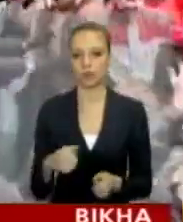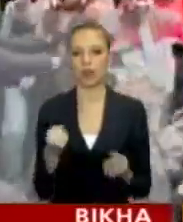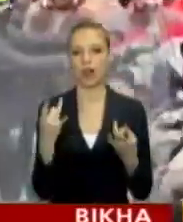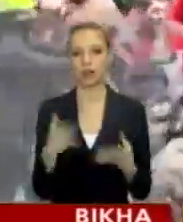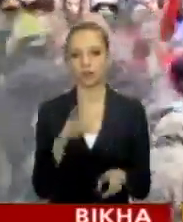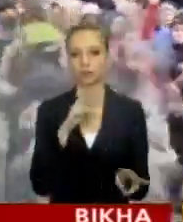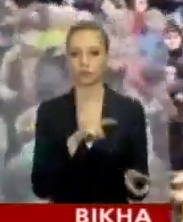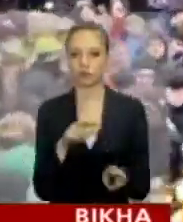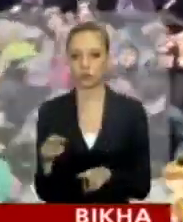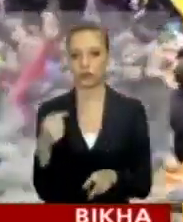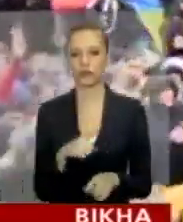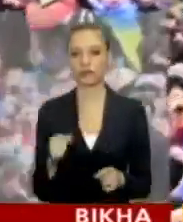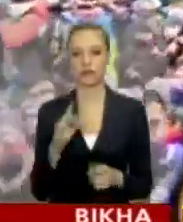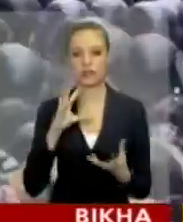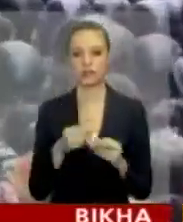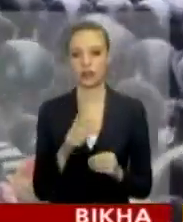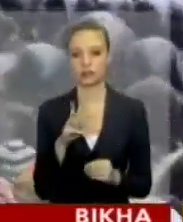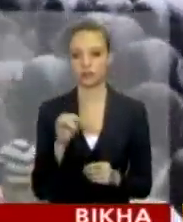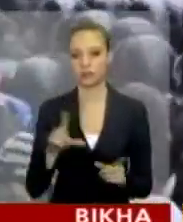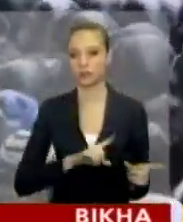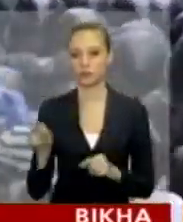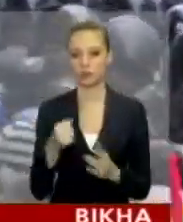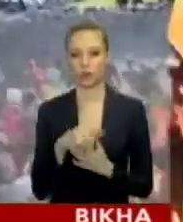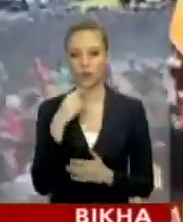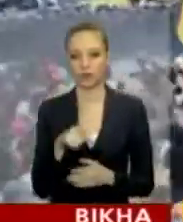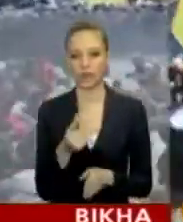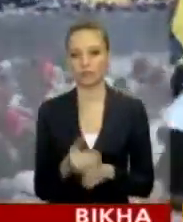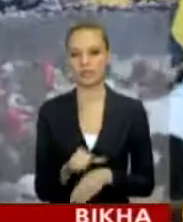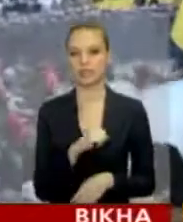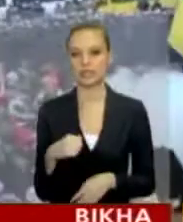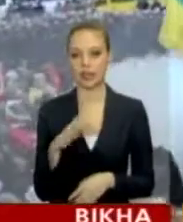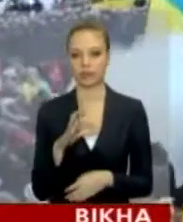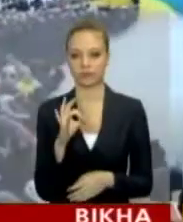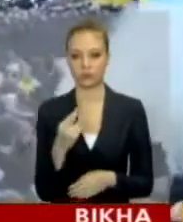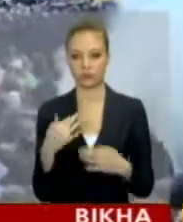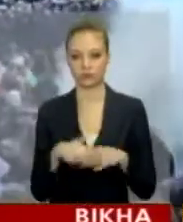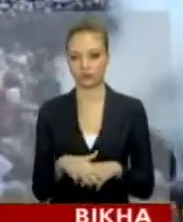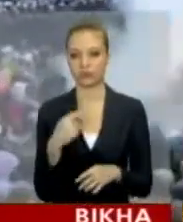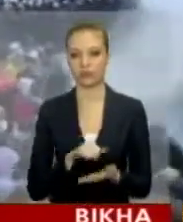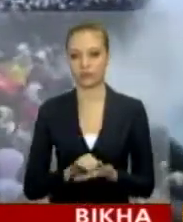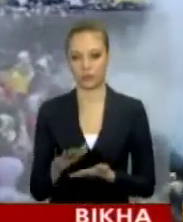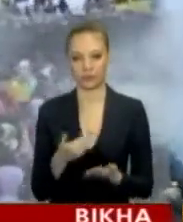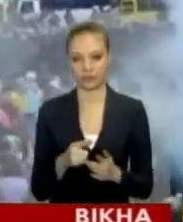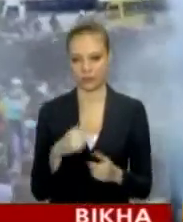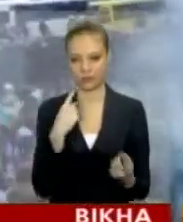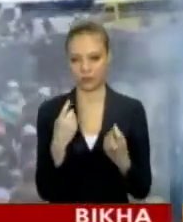просто спостерігав. За даними ЗМІ, він виїхав до Росії. Пізніше сам Корчинський у соцмережі спростував цю